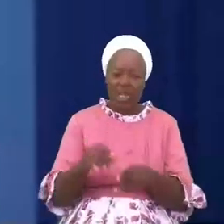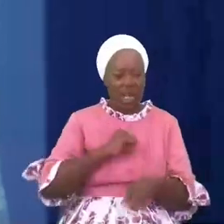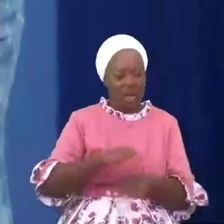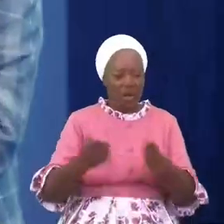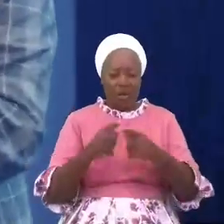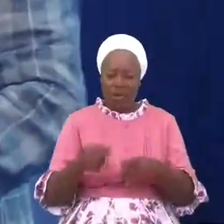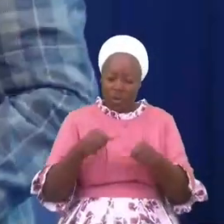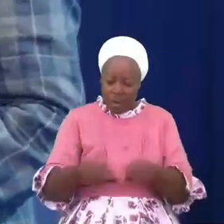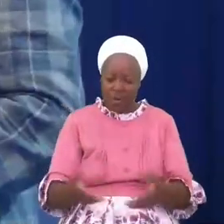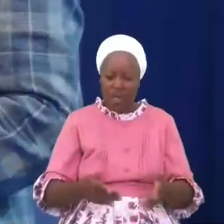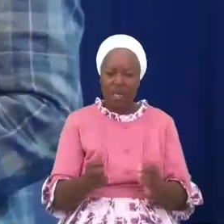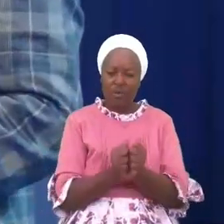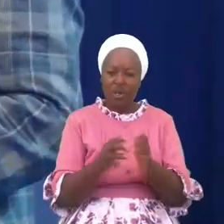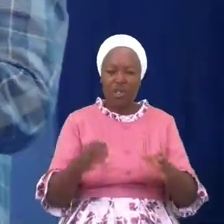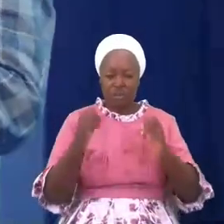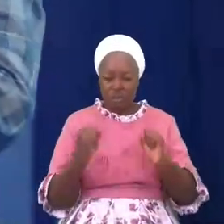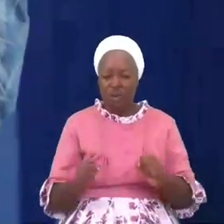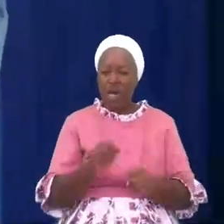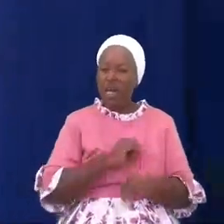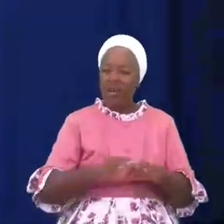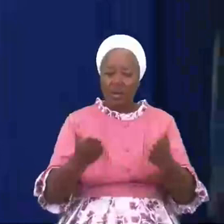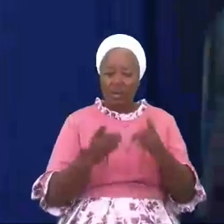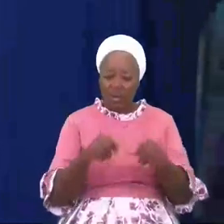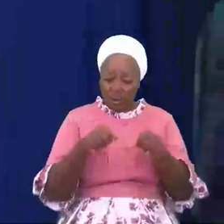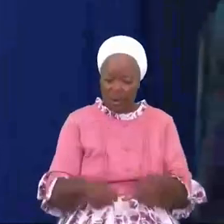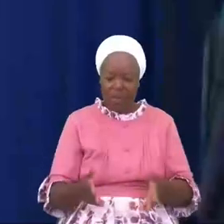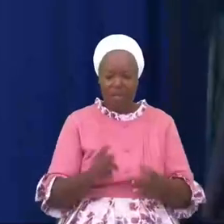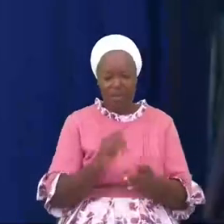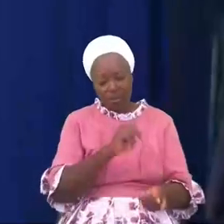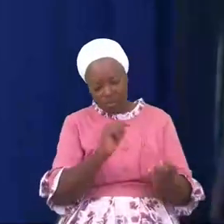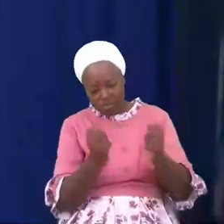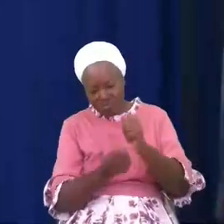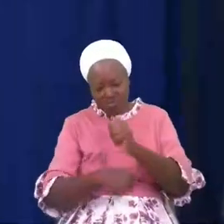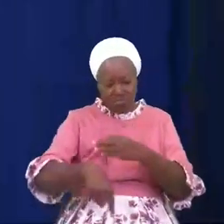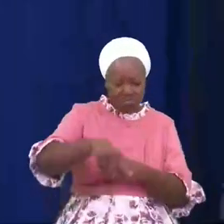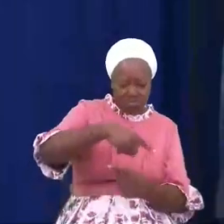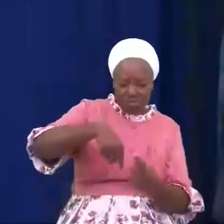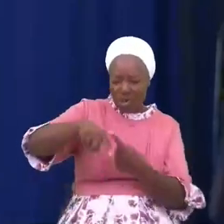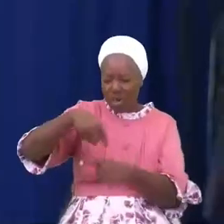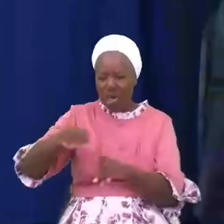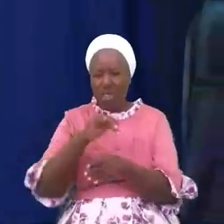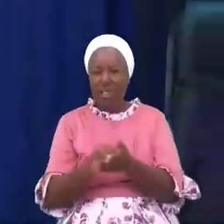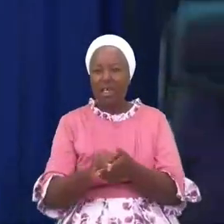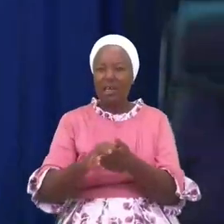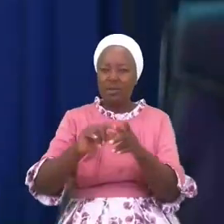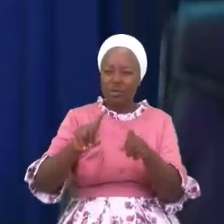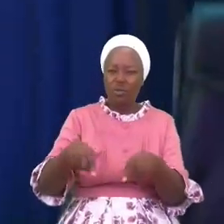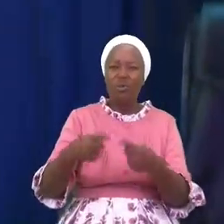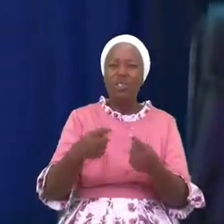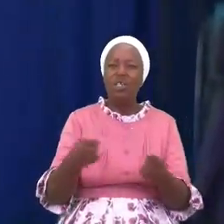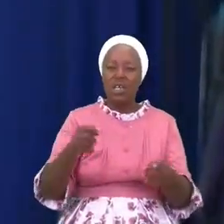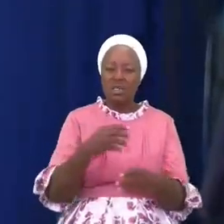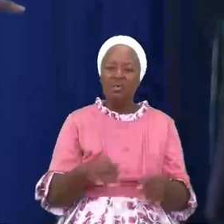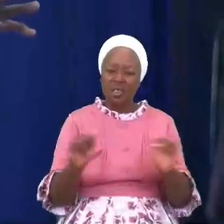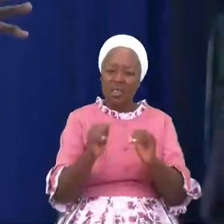là, impotent. Je ne veux pas demeurer là, en train de tourner en rond. Et tournant dans le cercle,